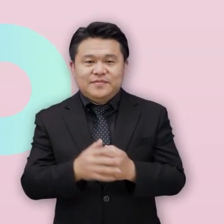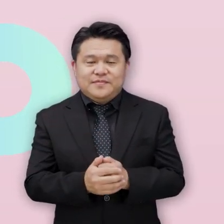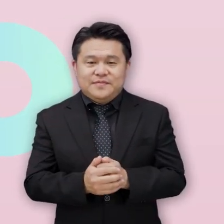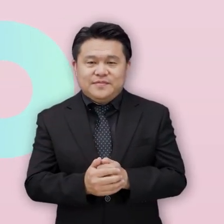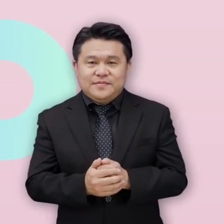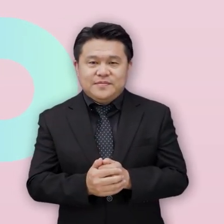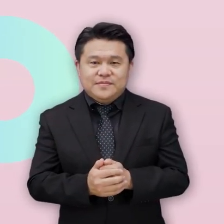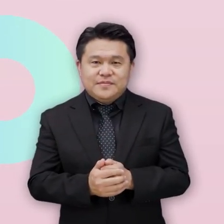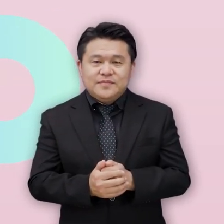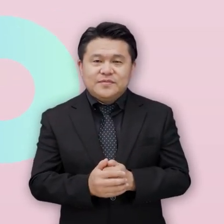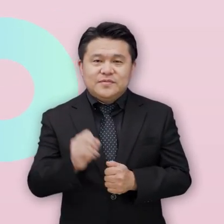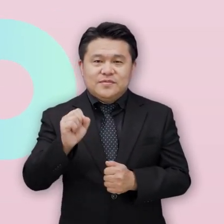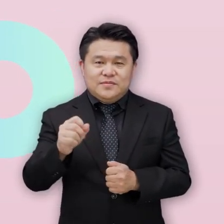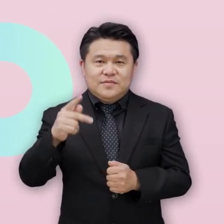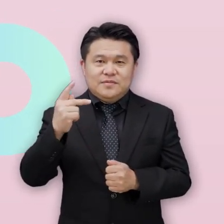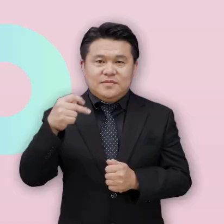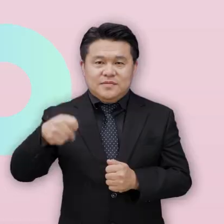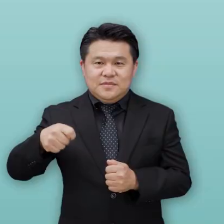보이스 OTP.